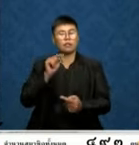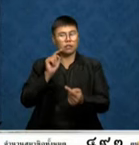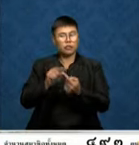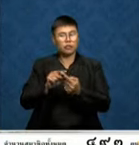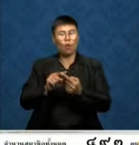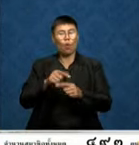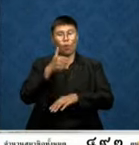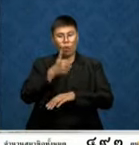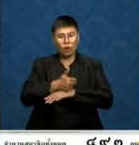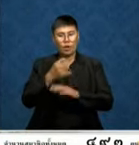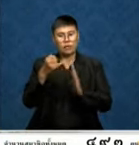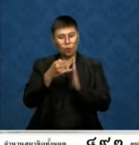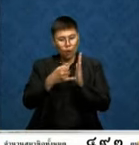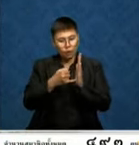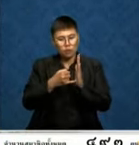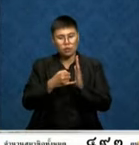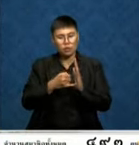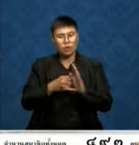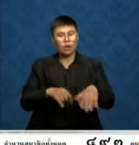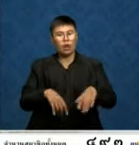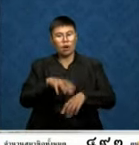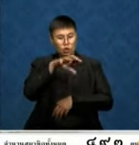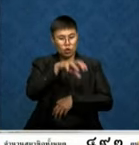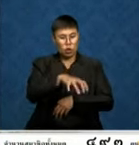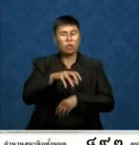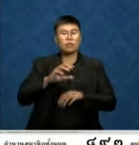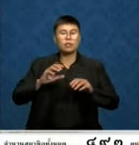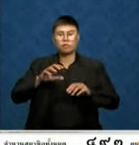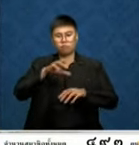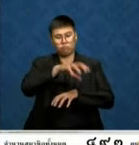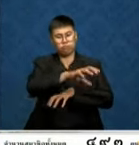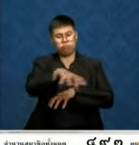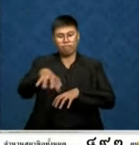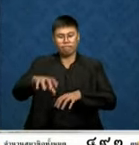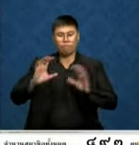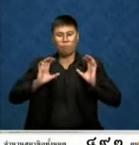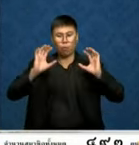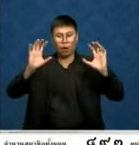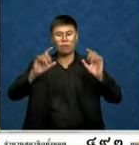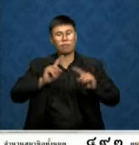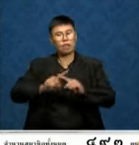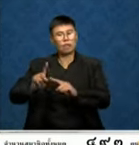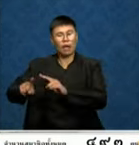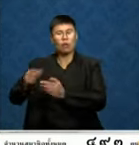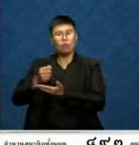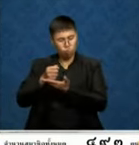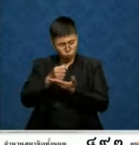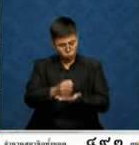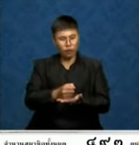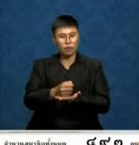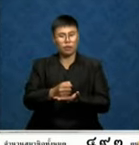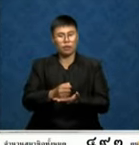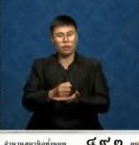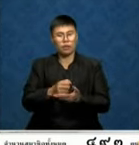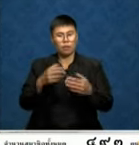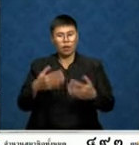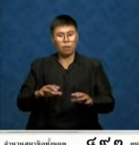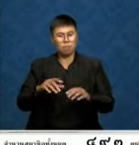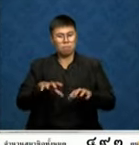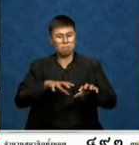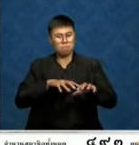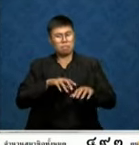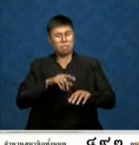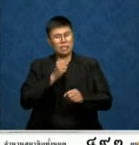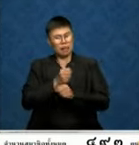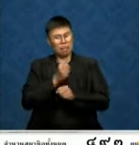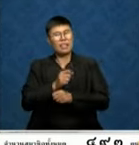หรือว่าหน่วยงานอื่นๆก็ได้ไม่จำเป็นต้องมีถึง1ใน3ครับมันเยอะเกินไปครับแล้วเวลาเกิดการเวลาในทางปฏิบัติจริงๆไม่มีใครเขากล้าค้าน